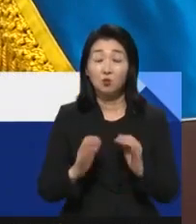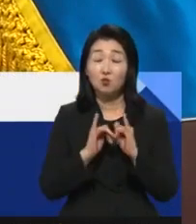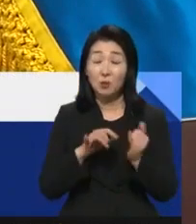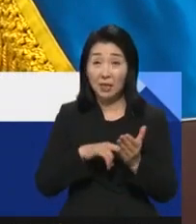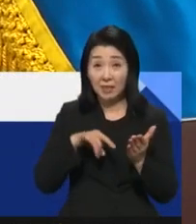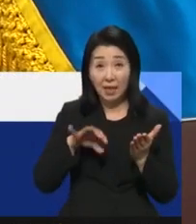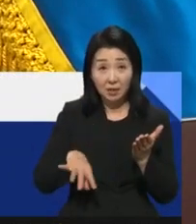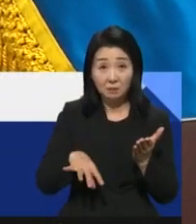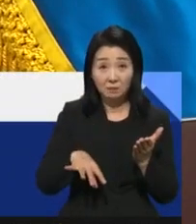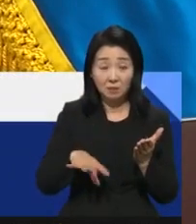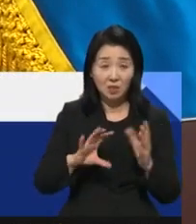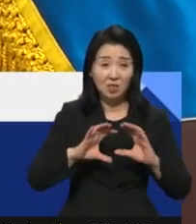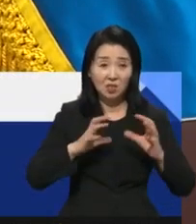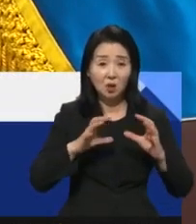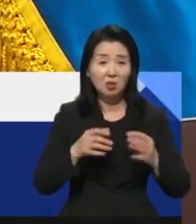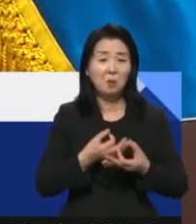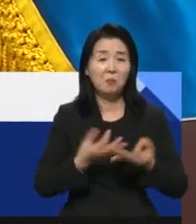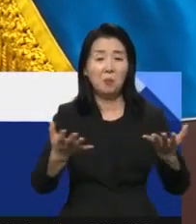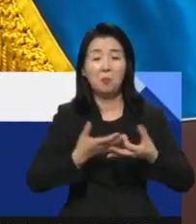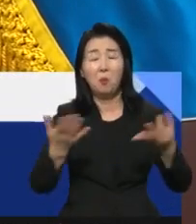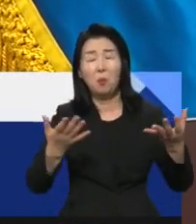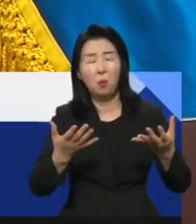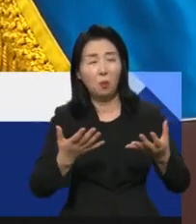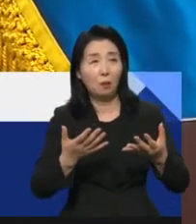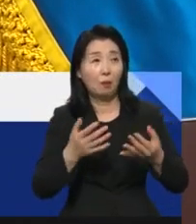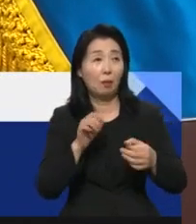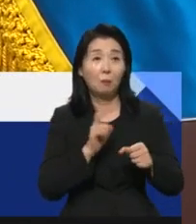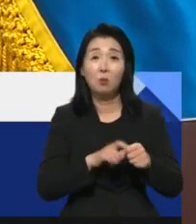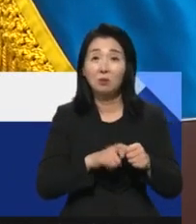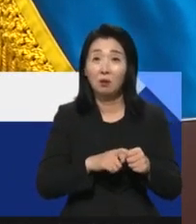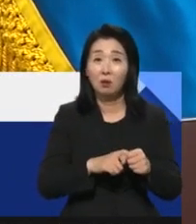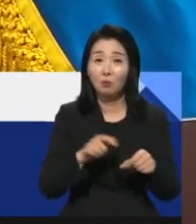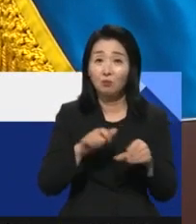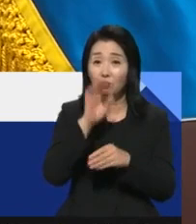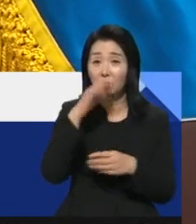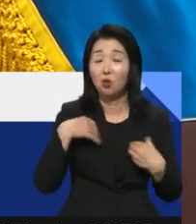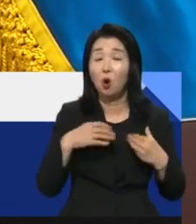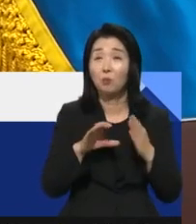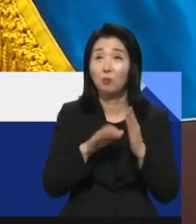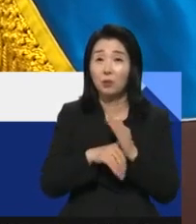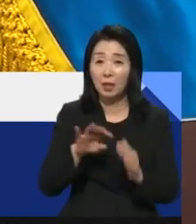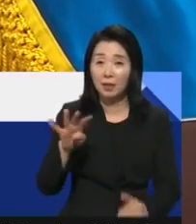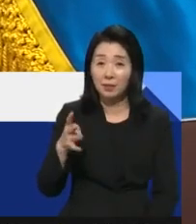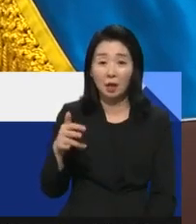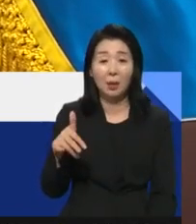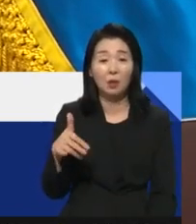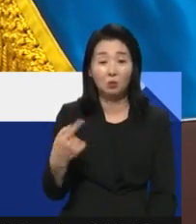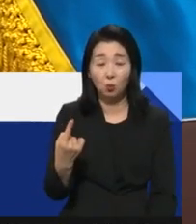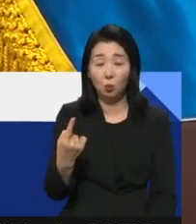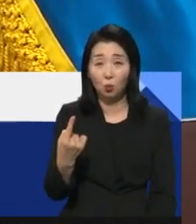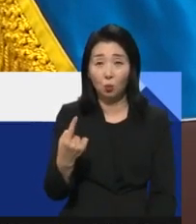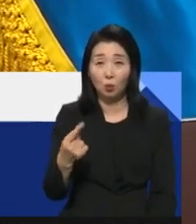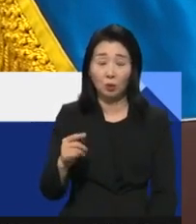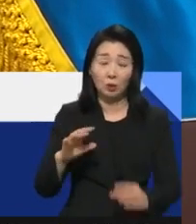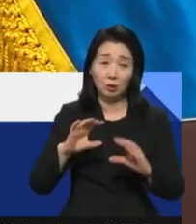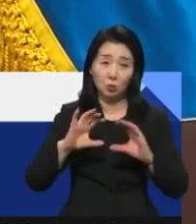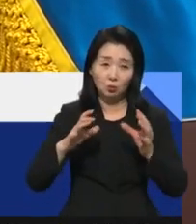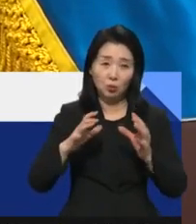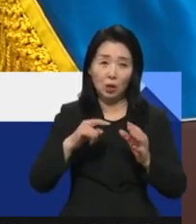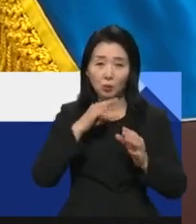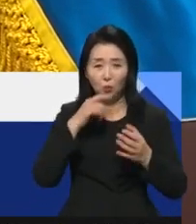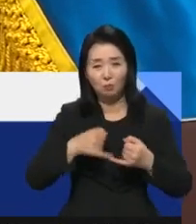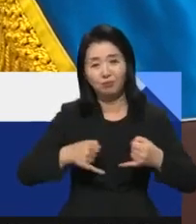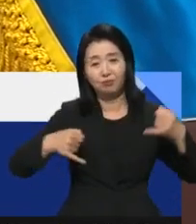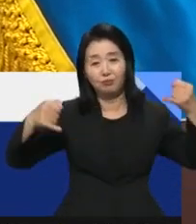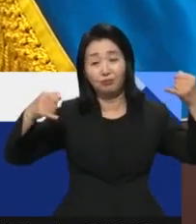혈세가 정치 포퓰리즘의 먹잇감이 되고 지난 정부에서만 400조 원의 국가 채무가 쌓였습니다.